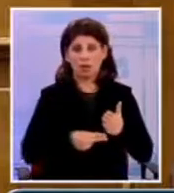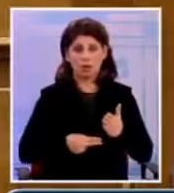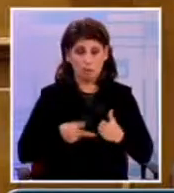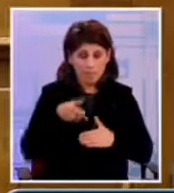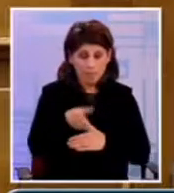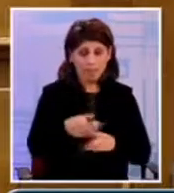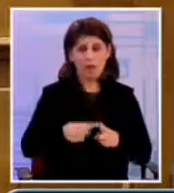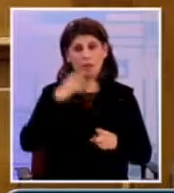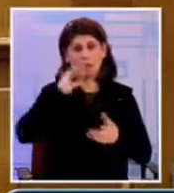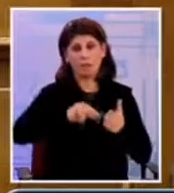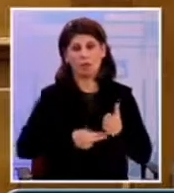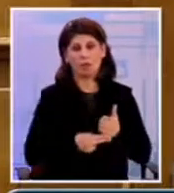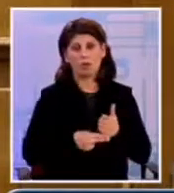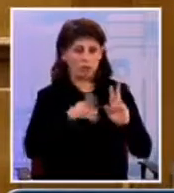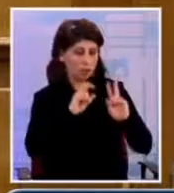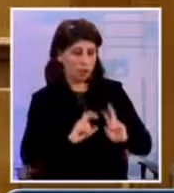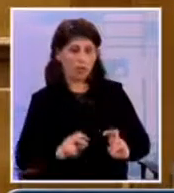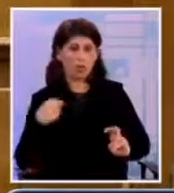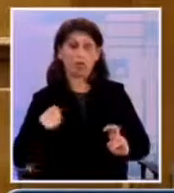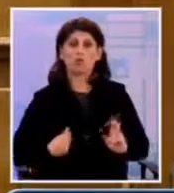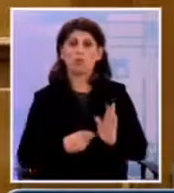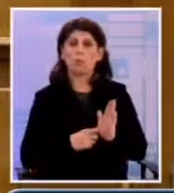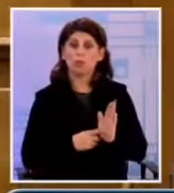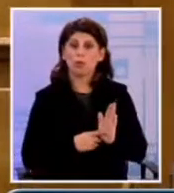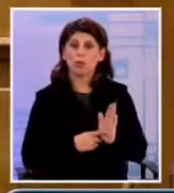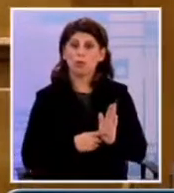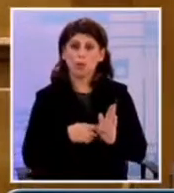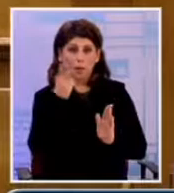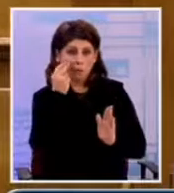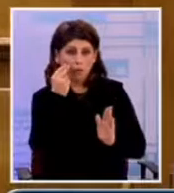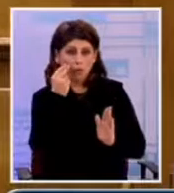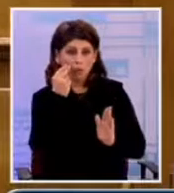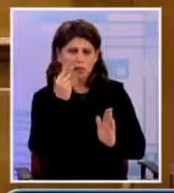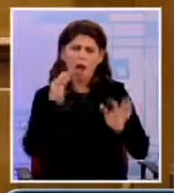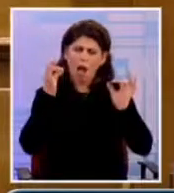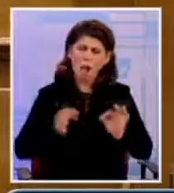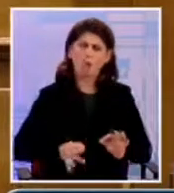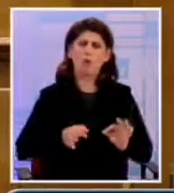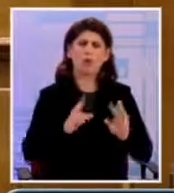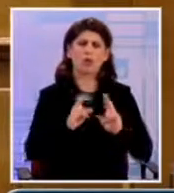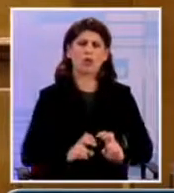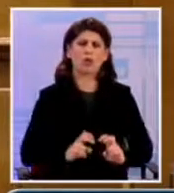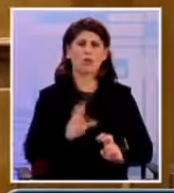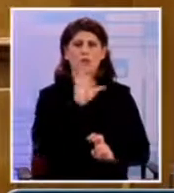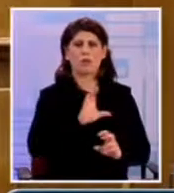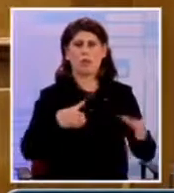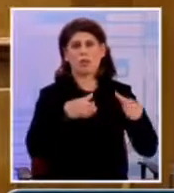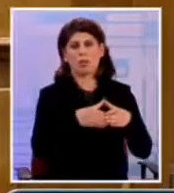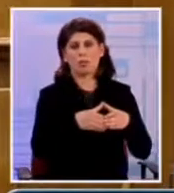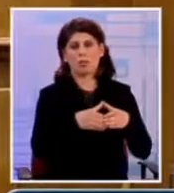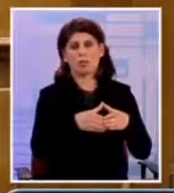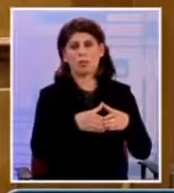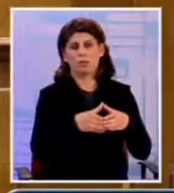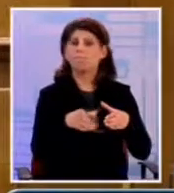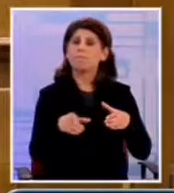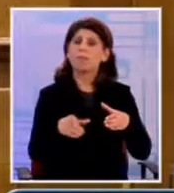στο μνημόνιο, και ο έλεγχος των δημοσιονομικών, η παρακολούθηση είναι στον απόλυτο έλεγχο της Ευρωπαϊκής Επιτροπής.